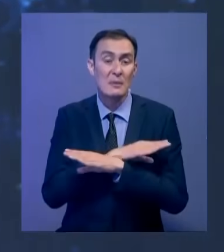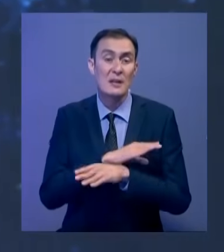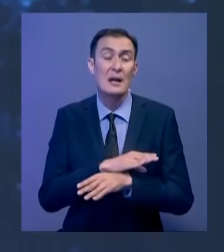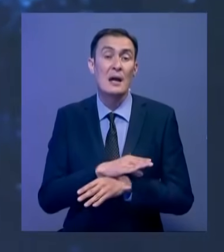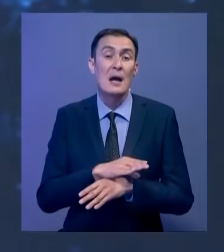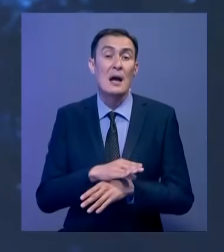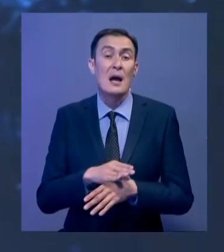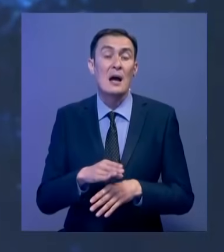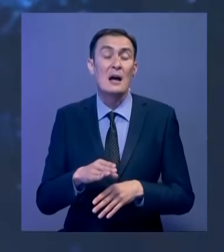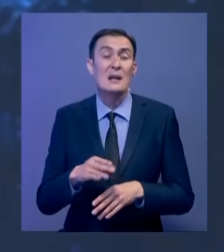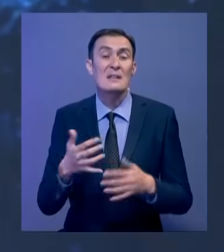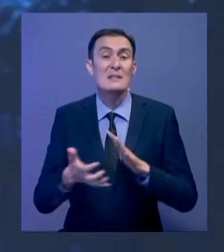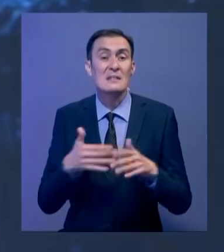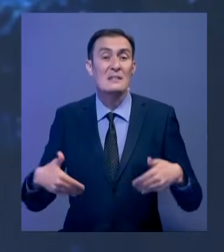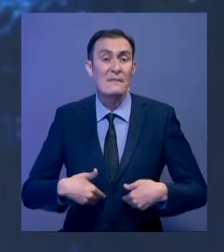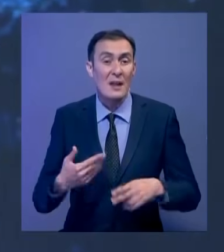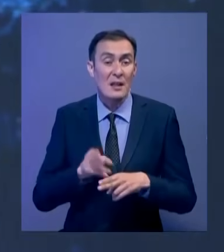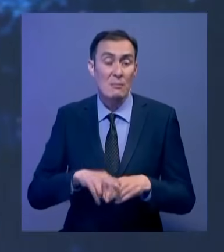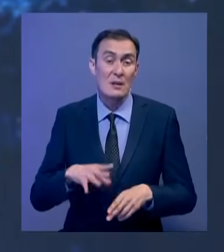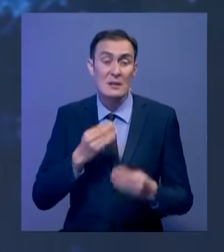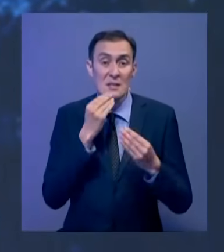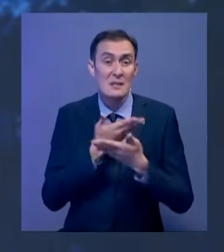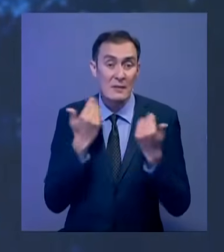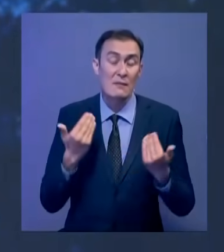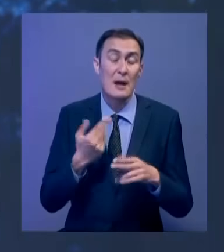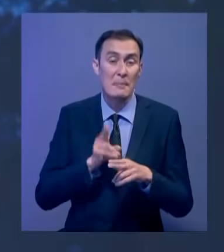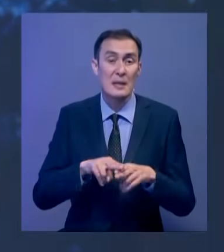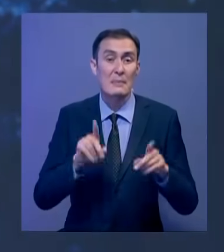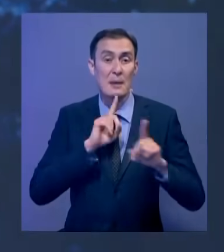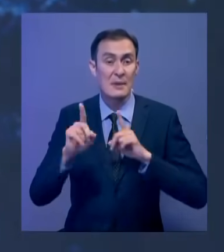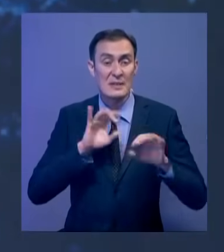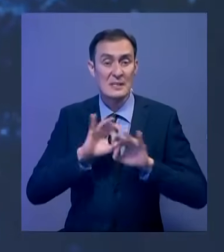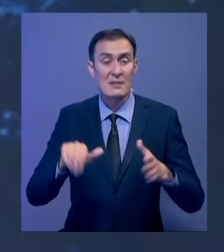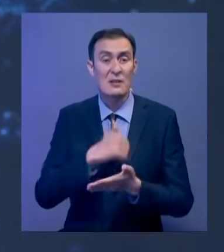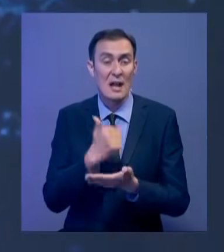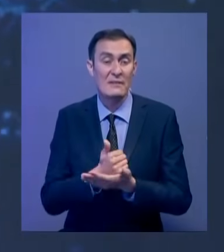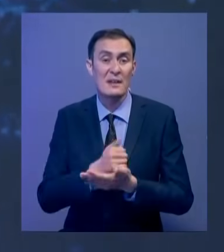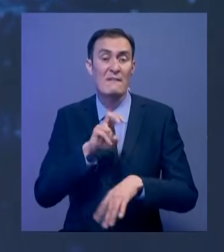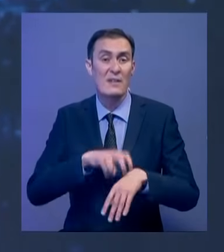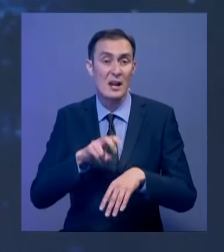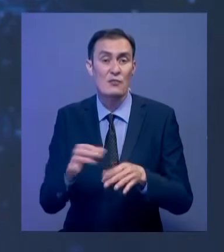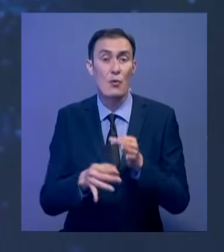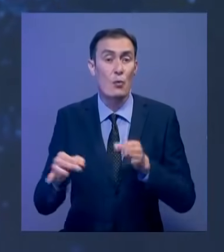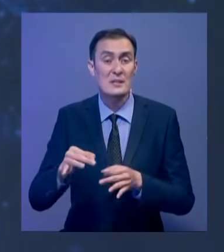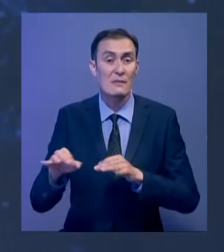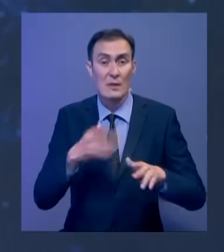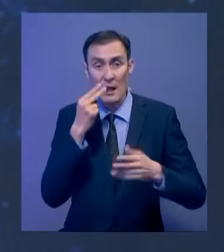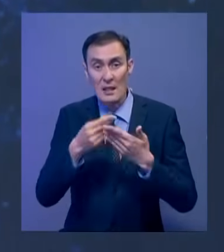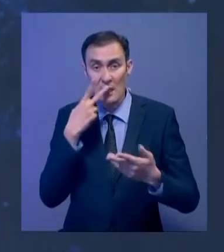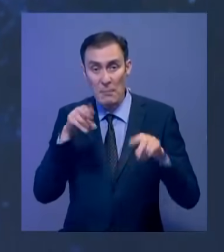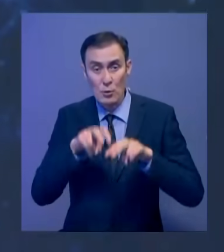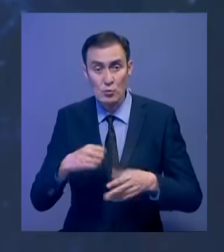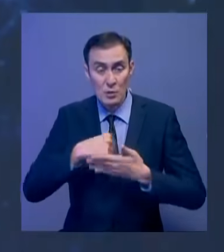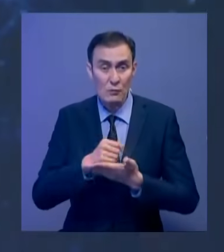от алиментарной дистрофии, то есть голода. Об этом на брифинге заявил главный ветеринарный врач региона. В ходе лабораторных